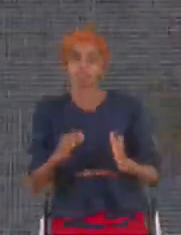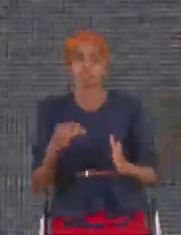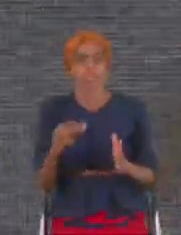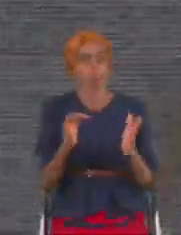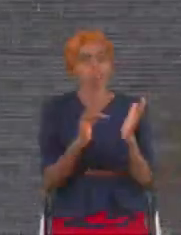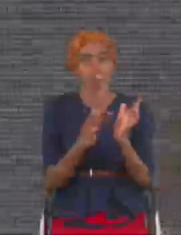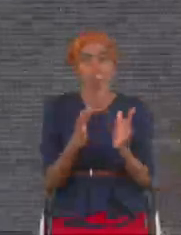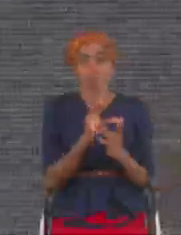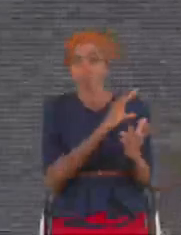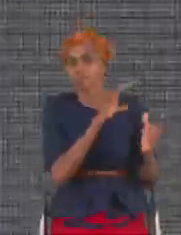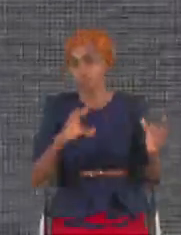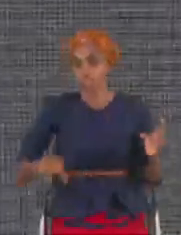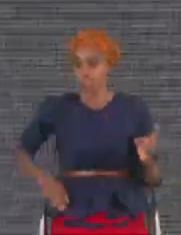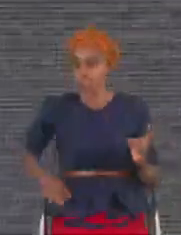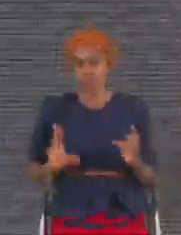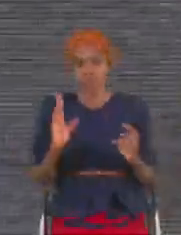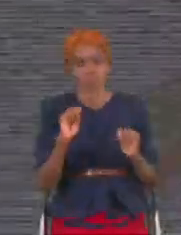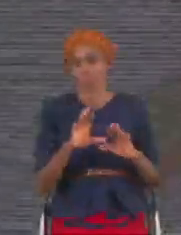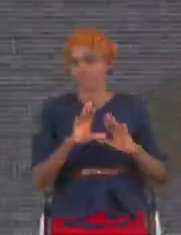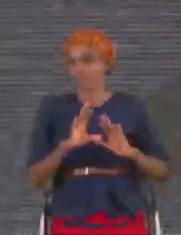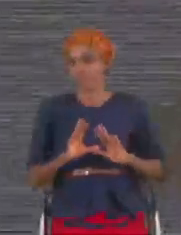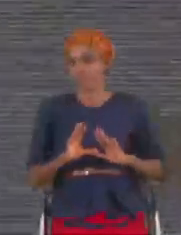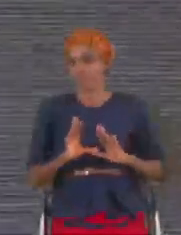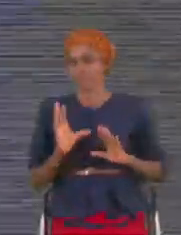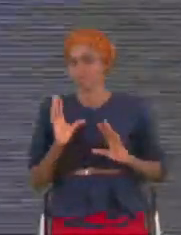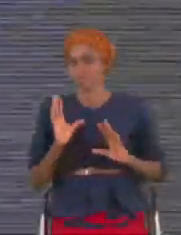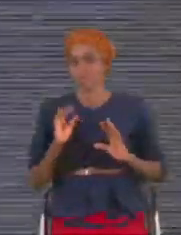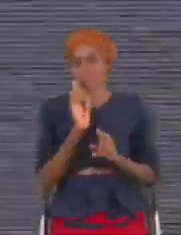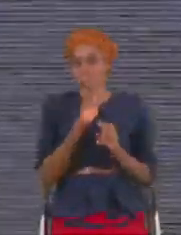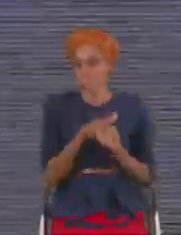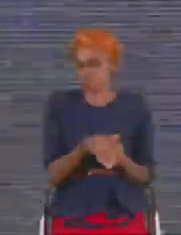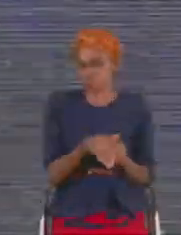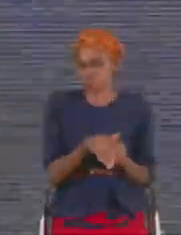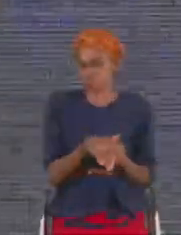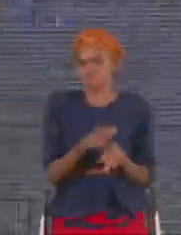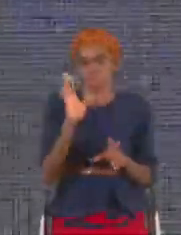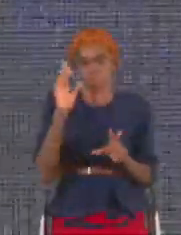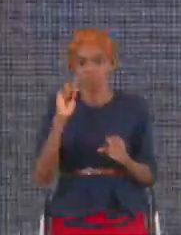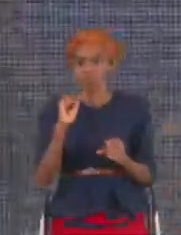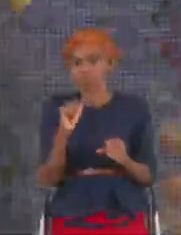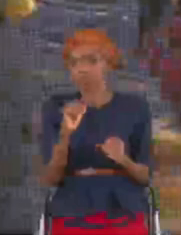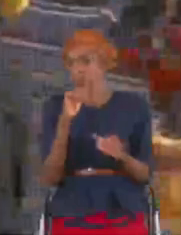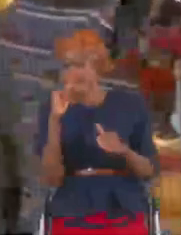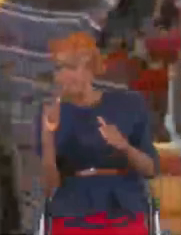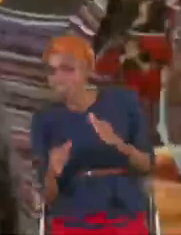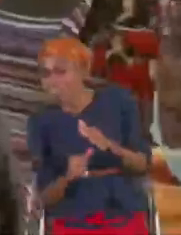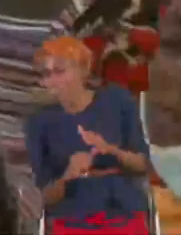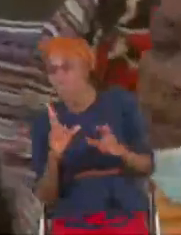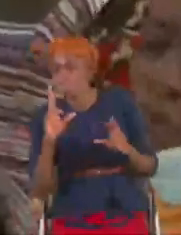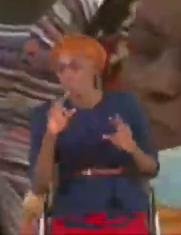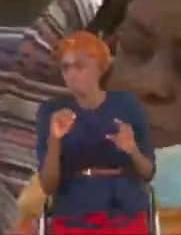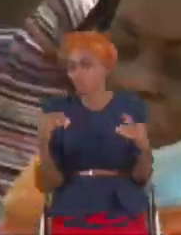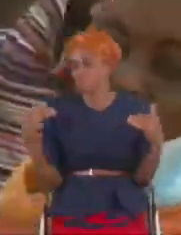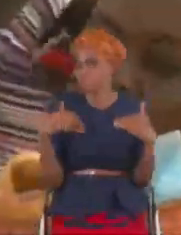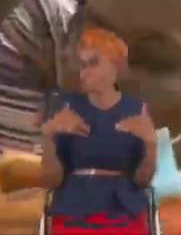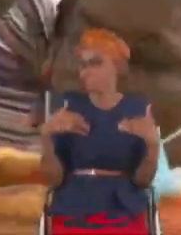de jésus christ heures pas de crainte pas de timidité pas de tremblements